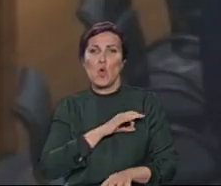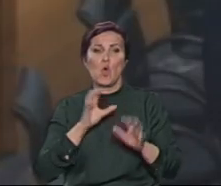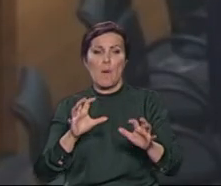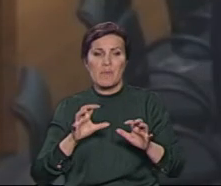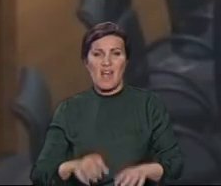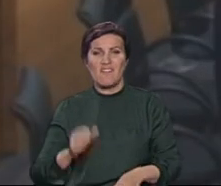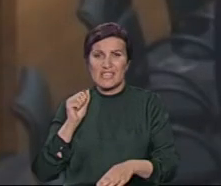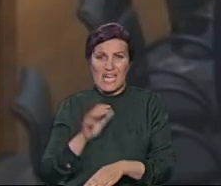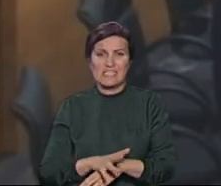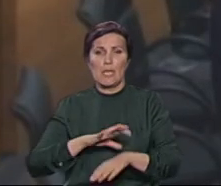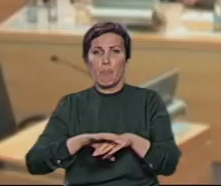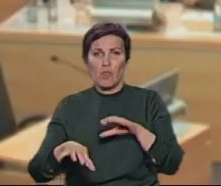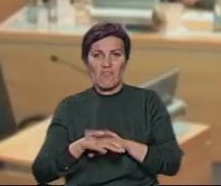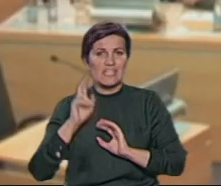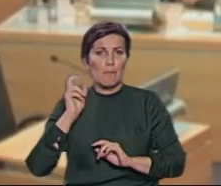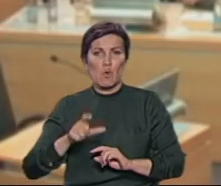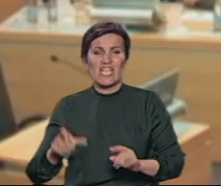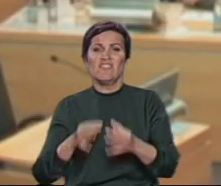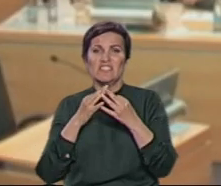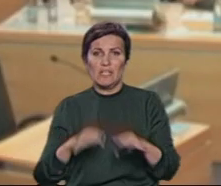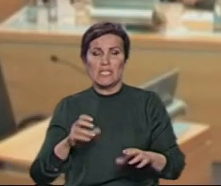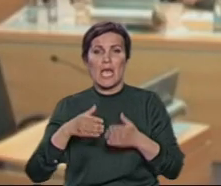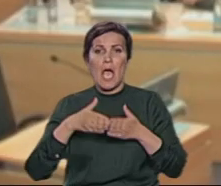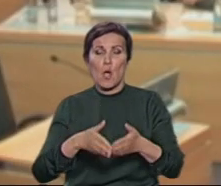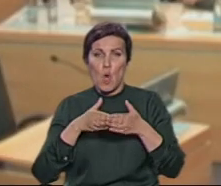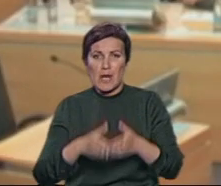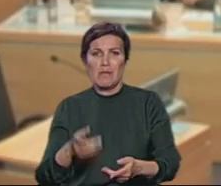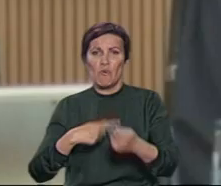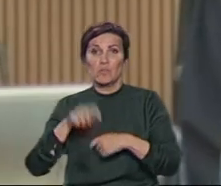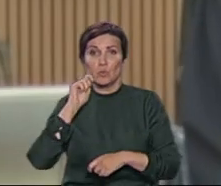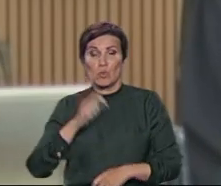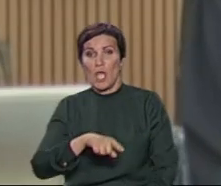українців звільнити, а кораблі повернути Україні. Росія вимогу проігнорувала.